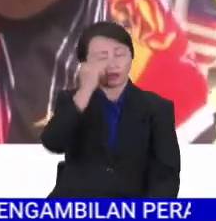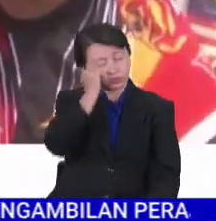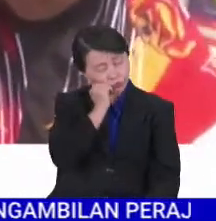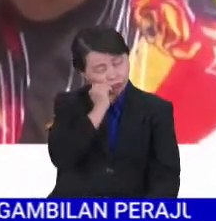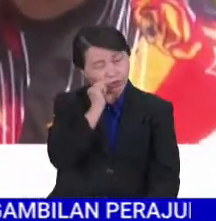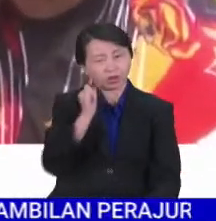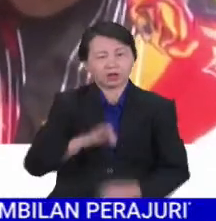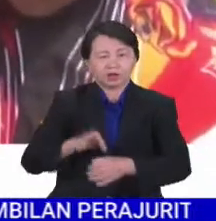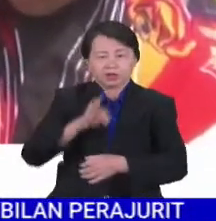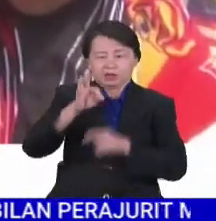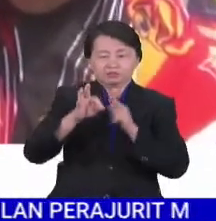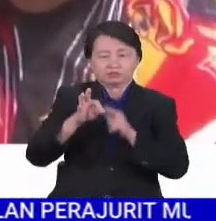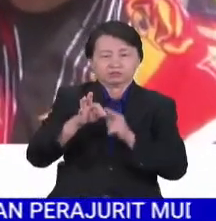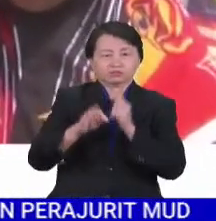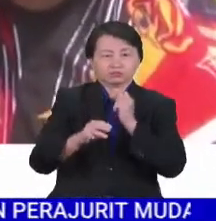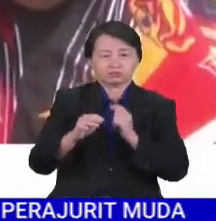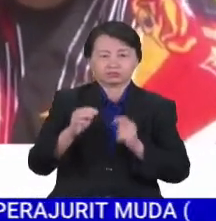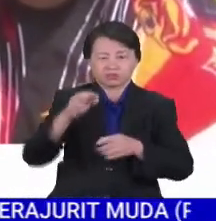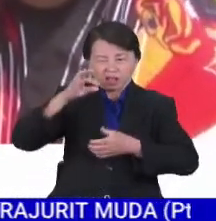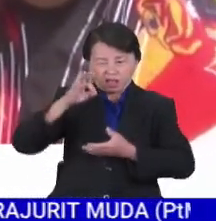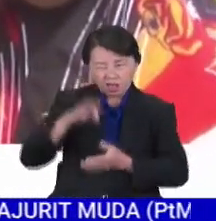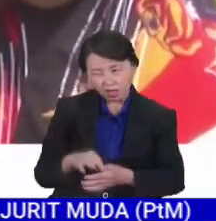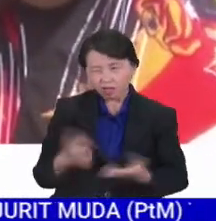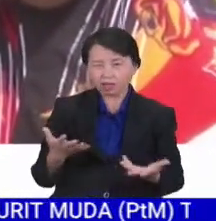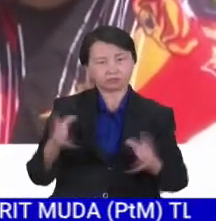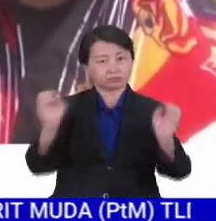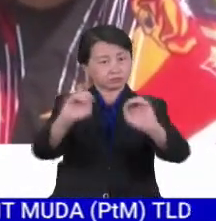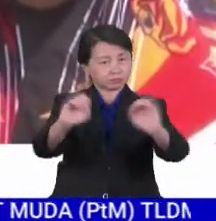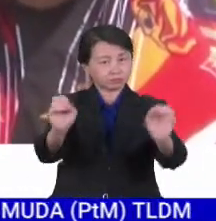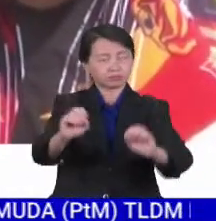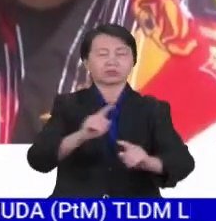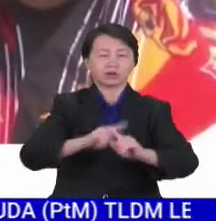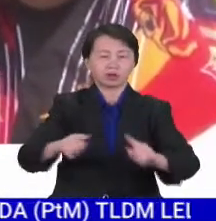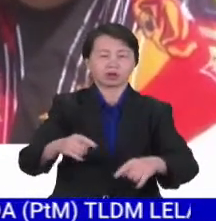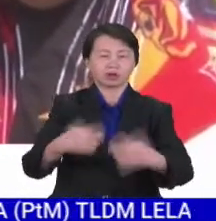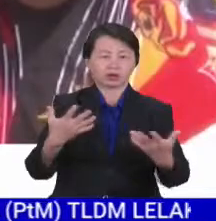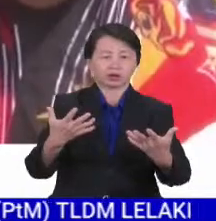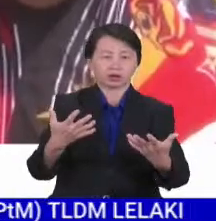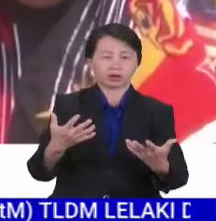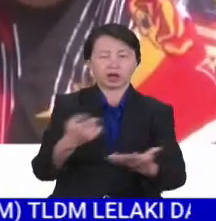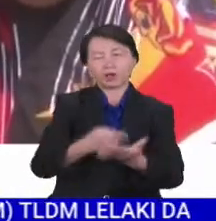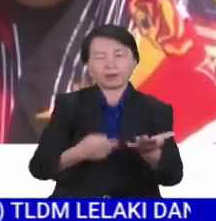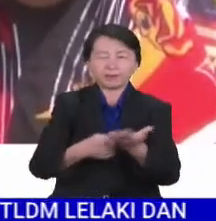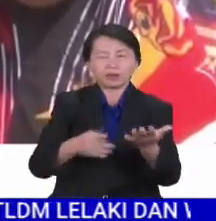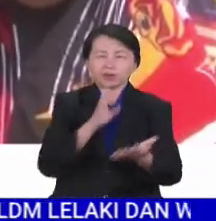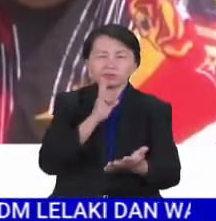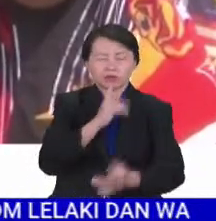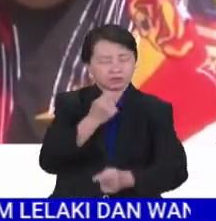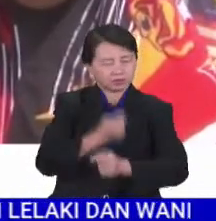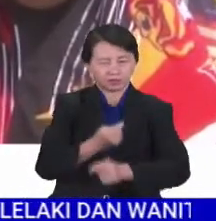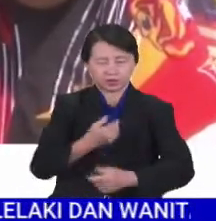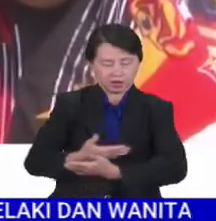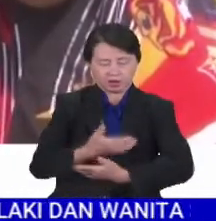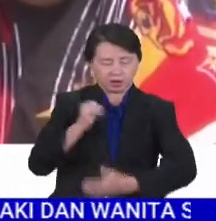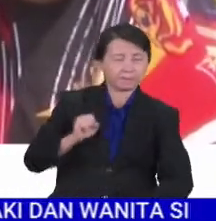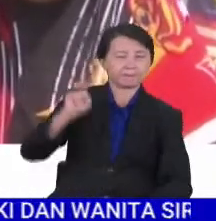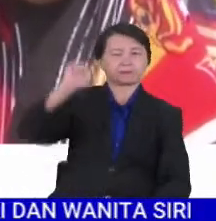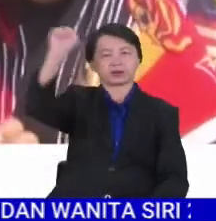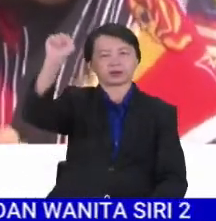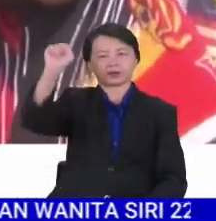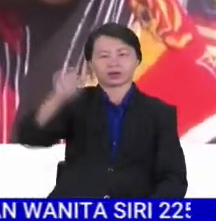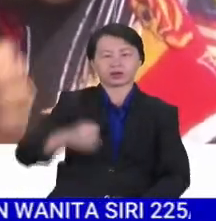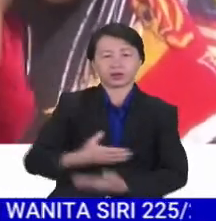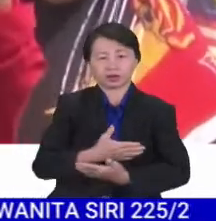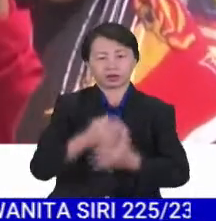Kan? Semangat tu tak luntur. Walaupun orang kata macam tu ke, gini ke, apakah, tetap semangat. Anak merdeka.